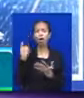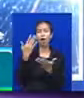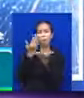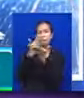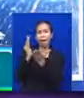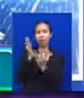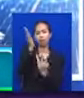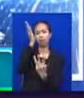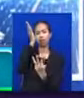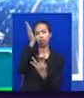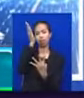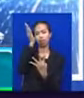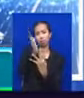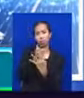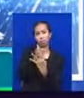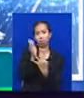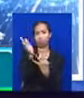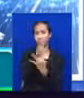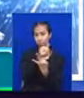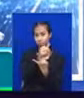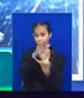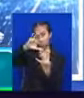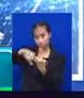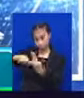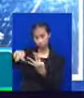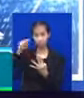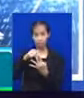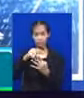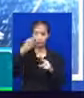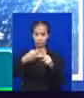ครับมันเป็น2ช่วงมันเป็นคน2เรื่องนะครับ ค่ะ นะครับ